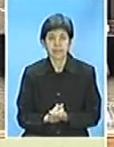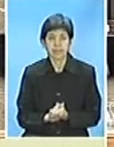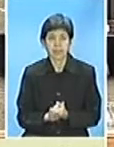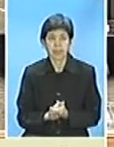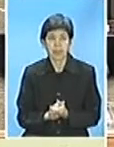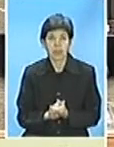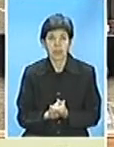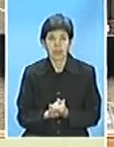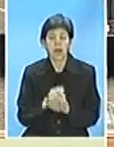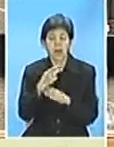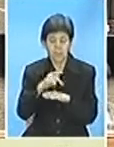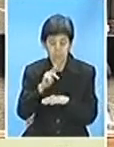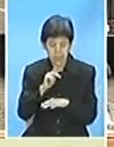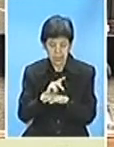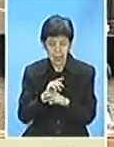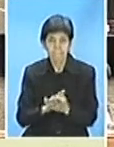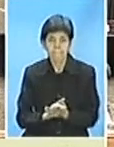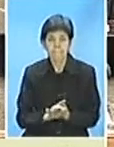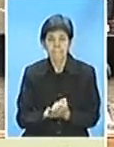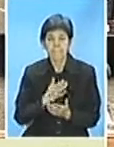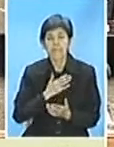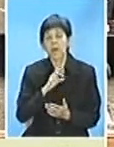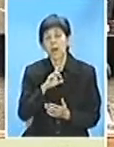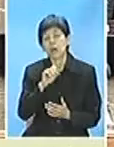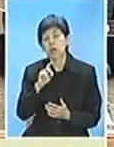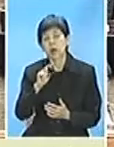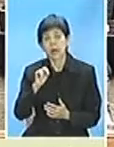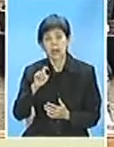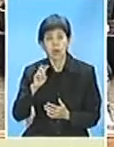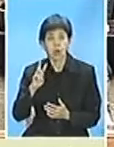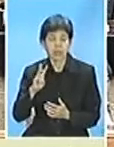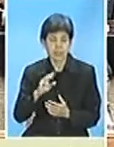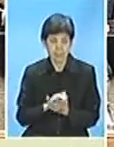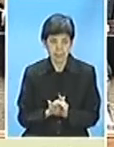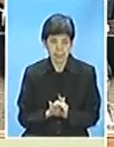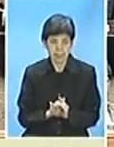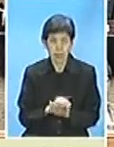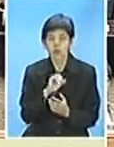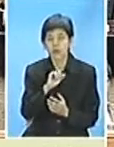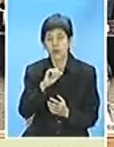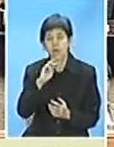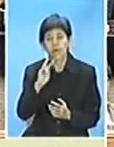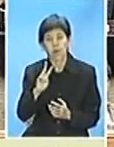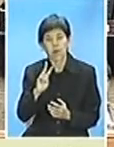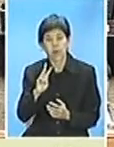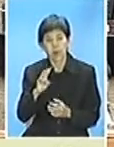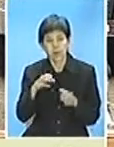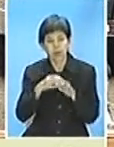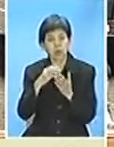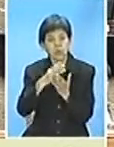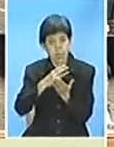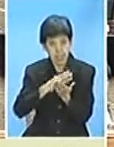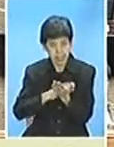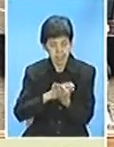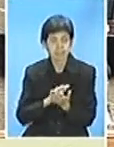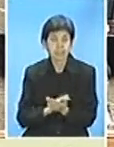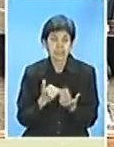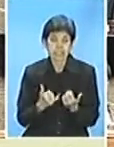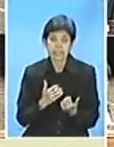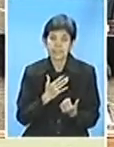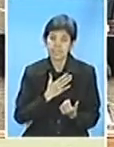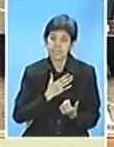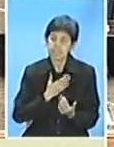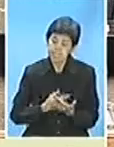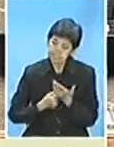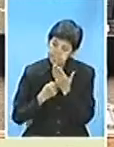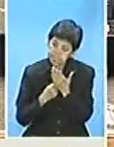กราบเรียนท่านประธานท่านรองศาสตราจารย์นริวันจินตกานนท์สมาชิกวุฒิสภาภาควิชาการขอเรียนเสน